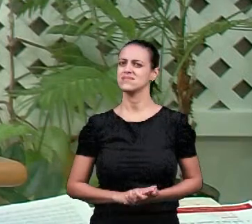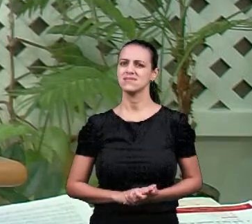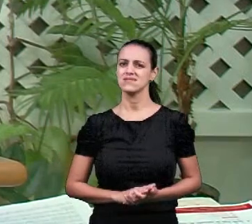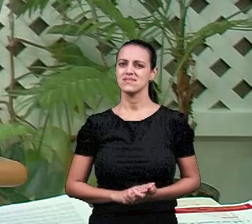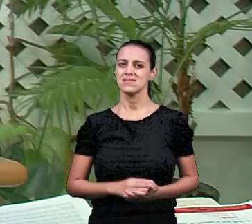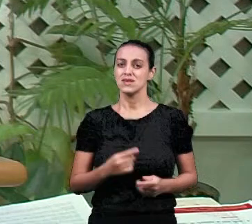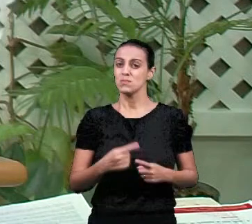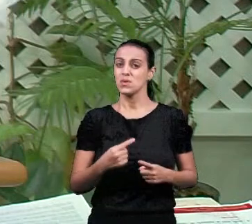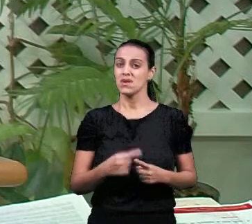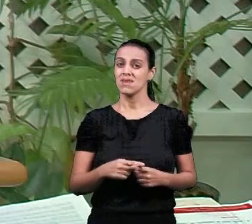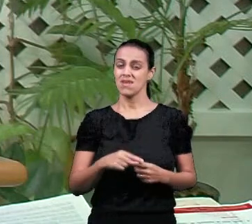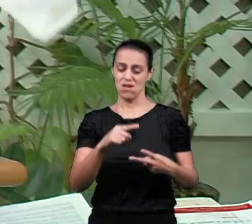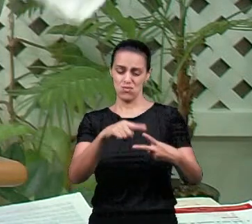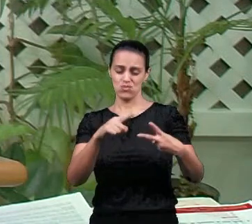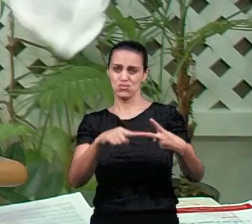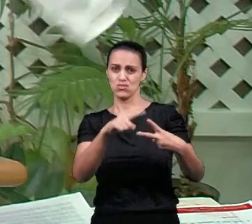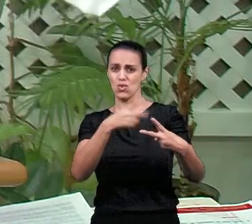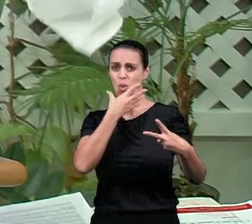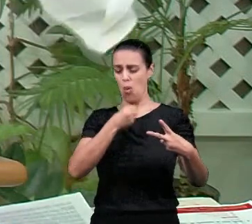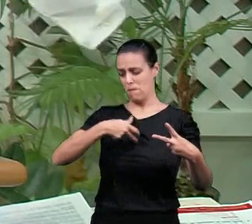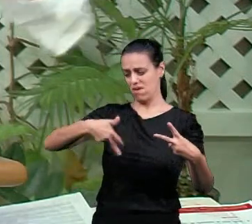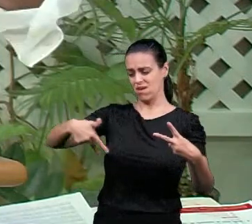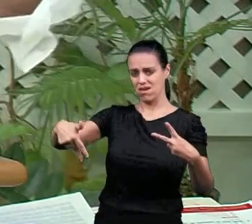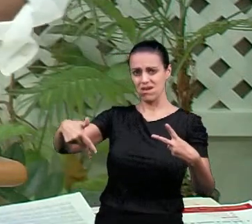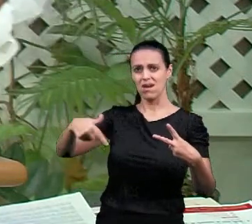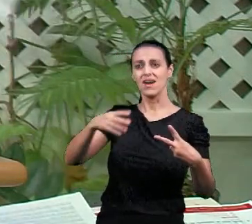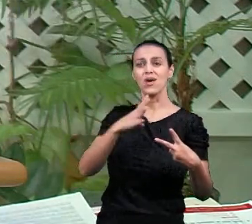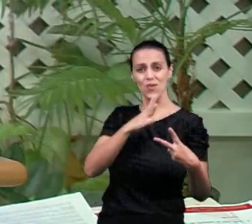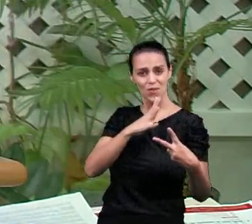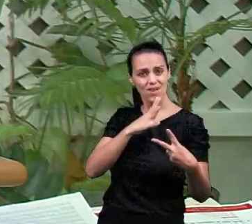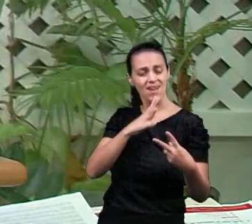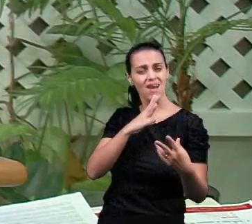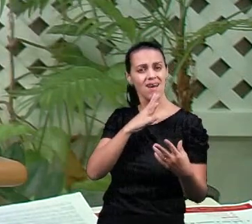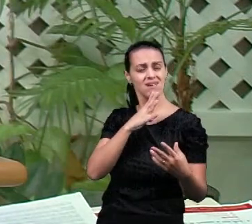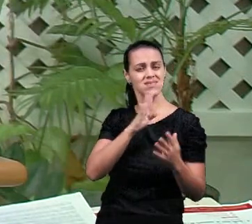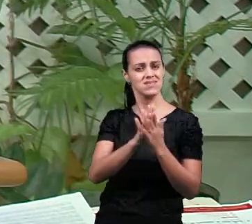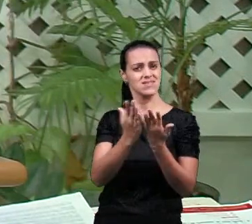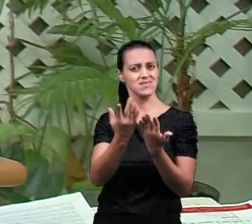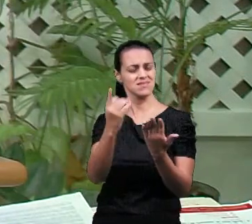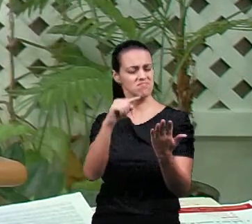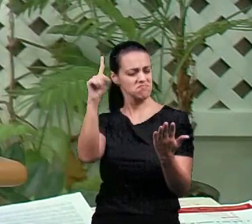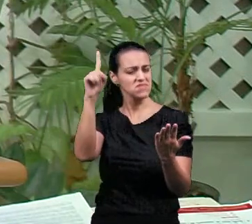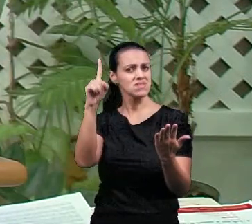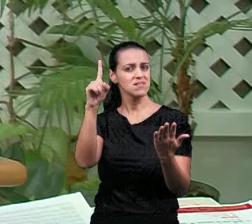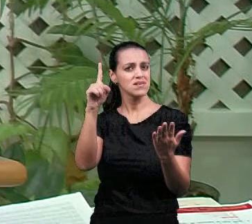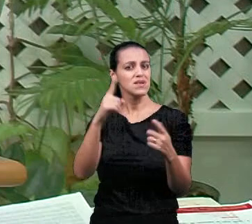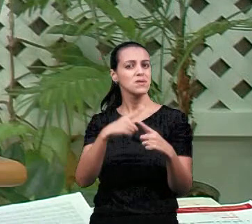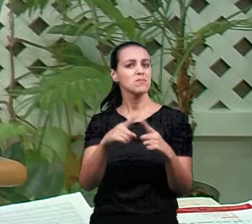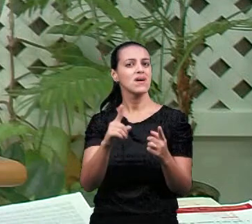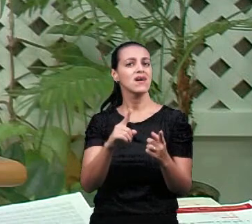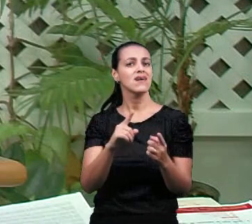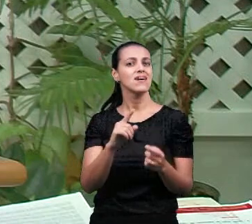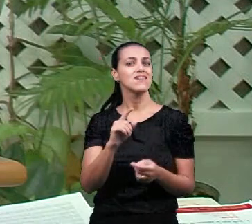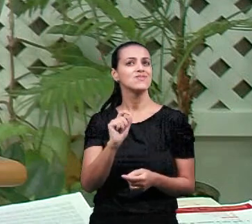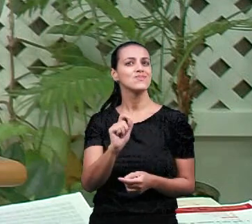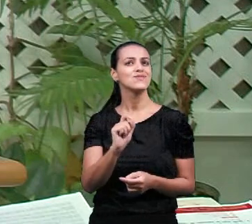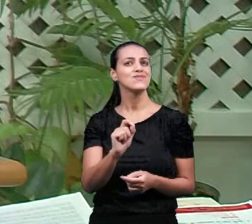la Bible, ils connaissaient, et Jésus voulait montrer exactement cela. Ils ne connaissaient pas